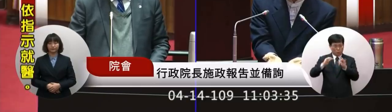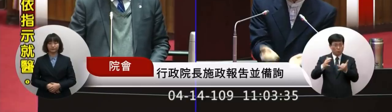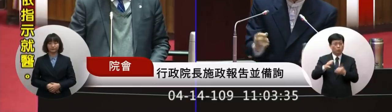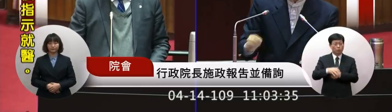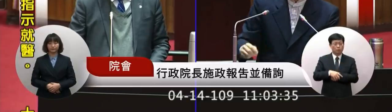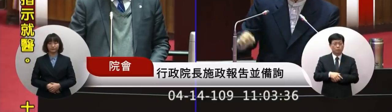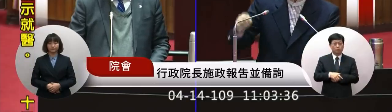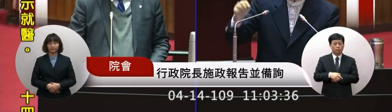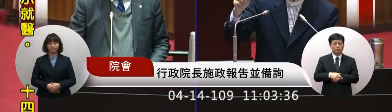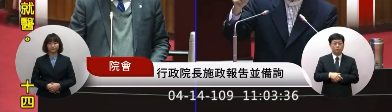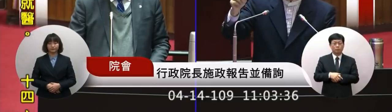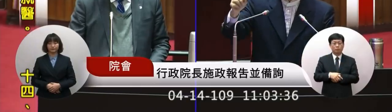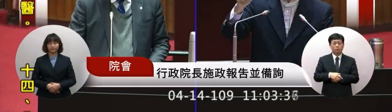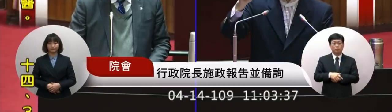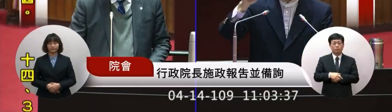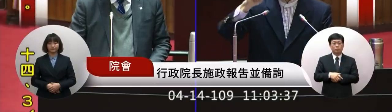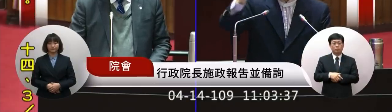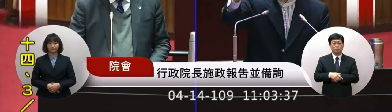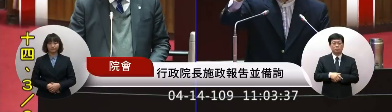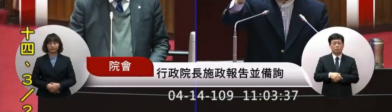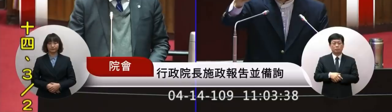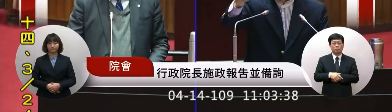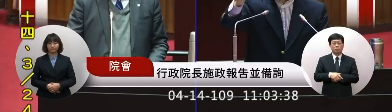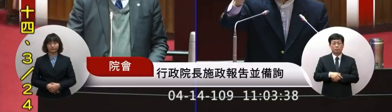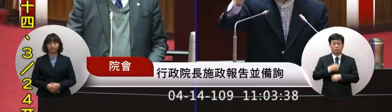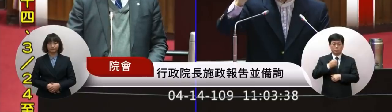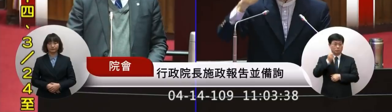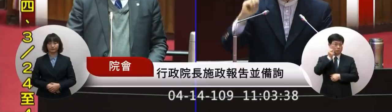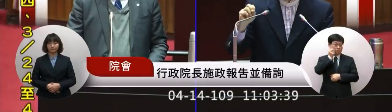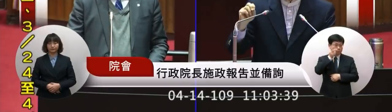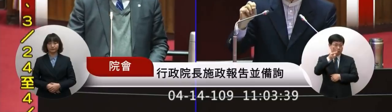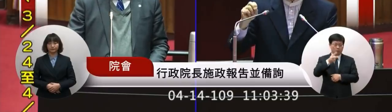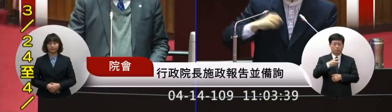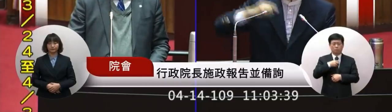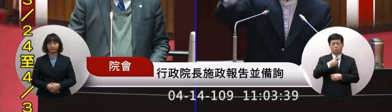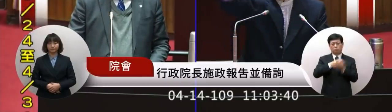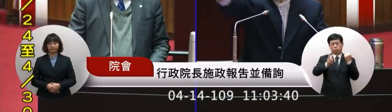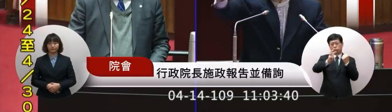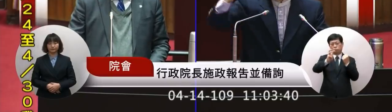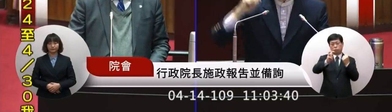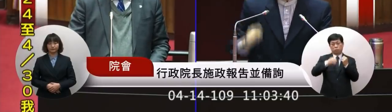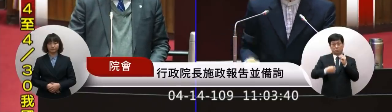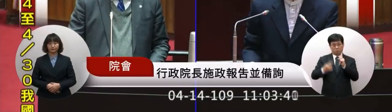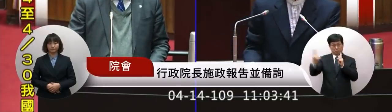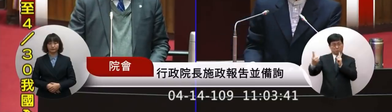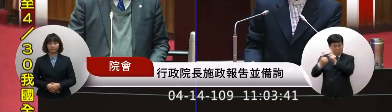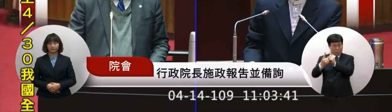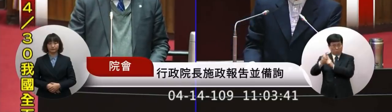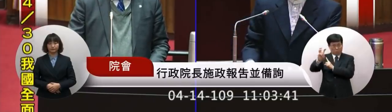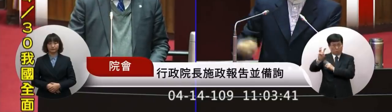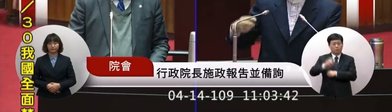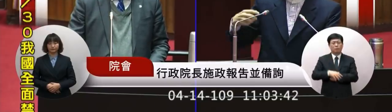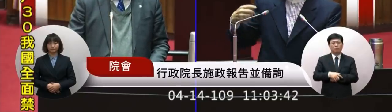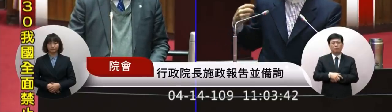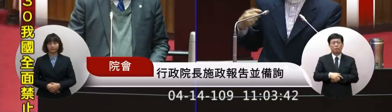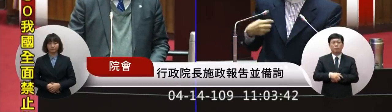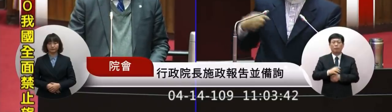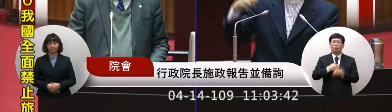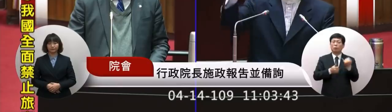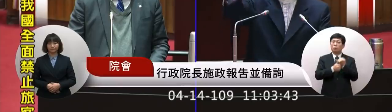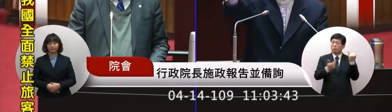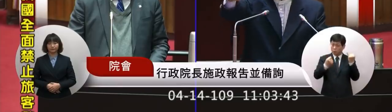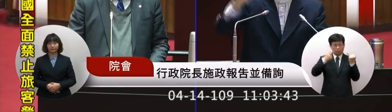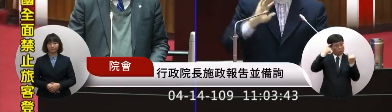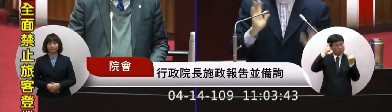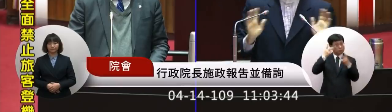证，哈、哦，啊，干哪能够为30平的，一对一啦。结果阮太太